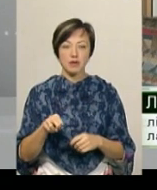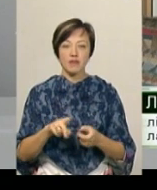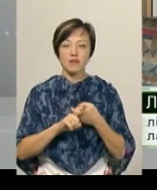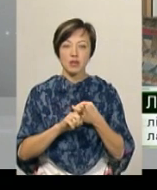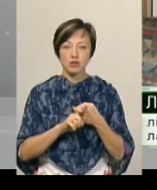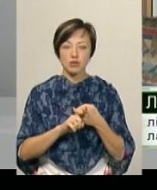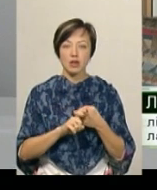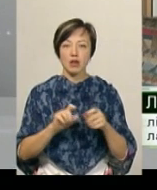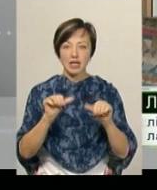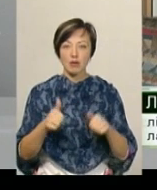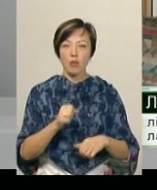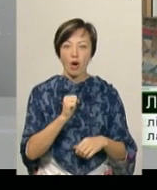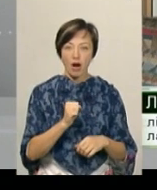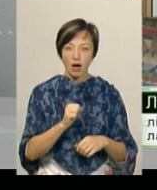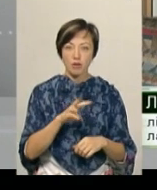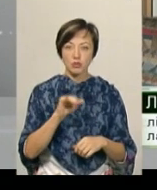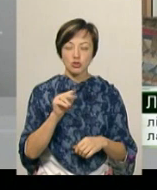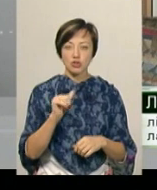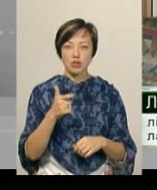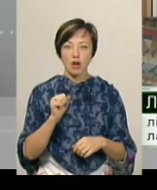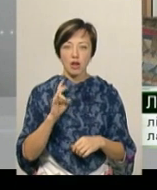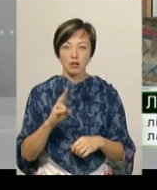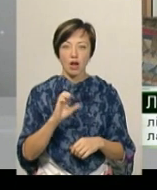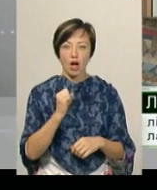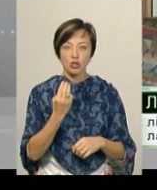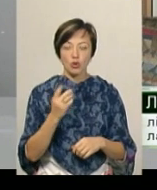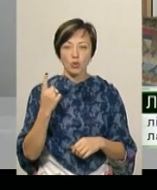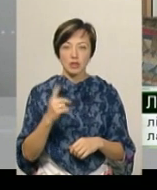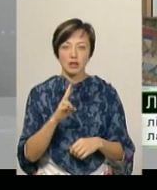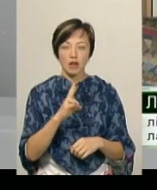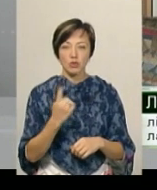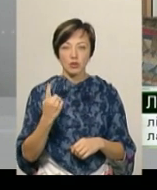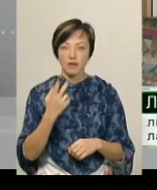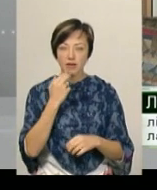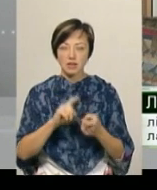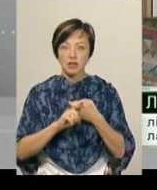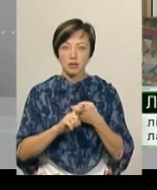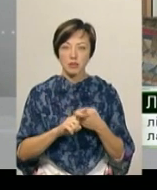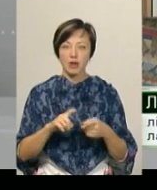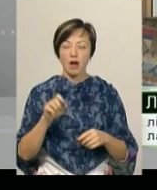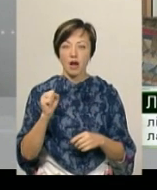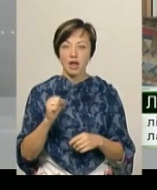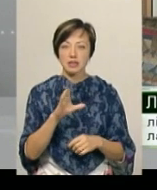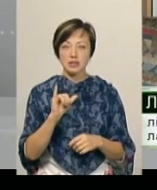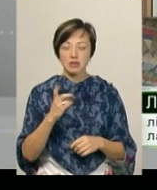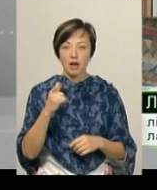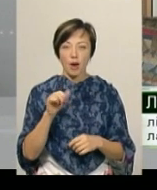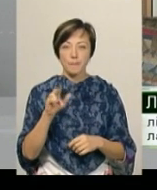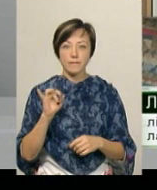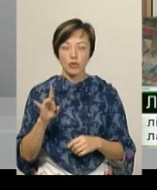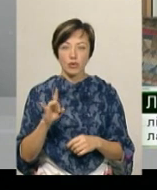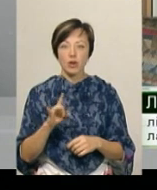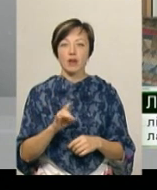Вірус грипу типу А – Мічиган, H1N1. Вірус грипу типу А – Сінгапур,